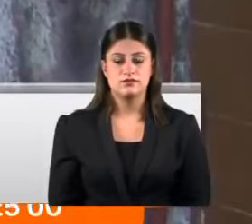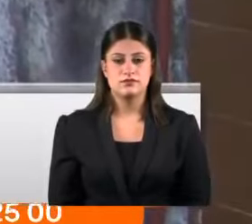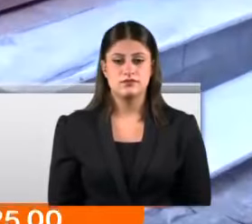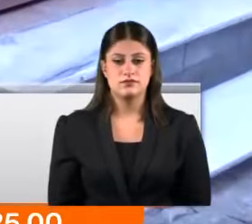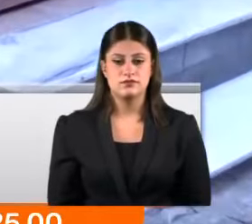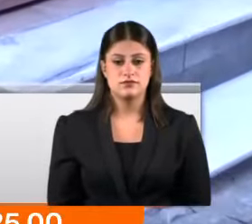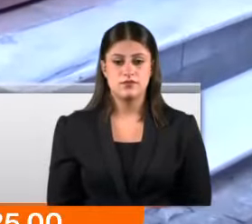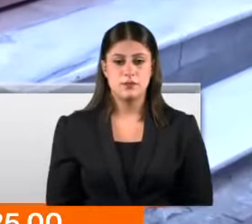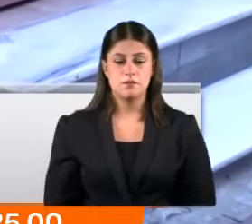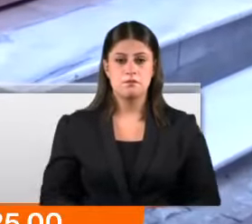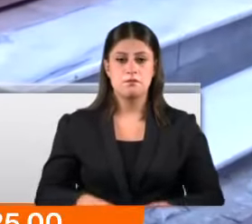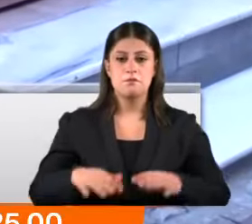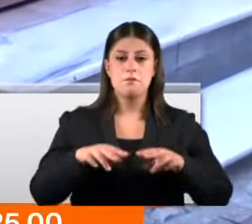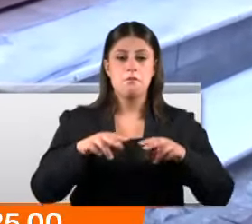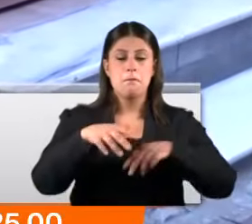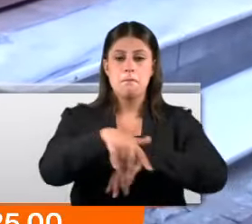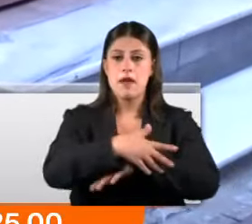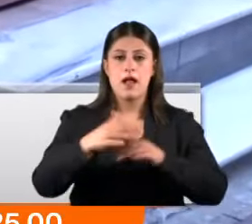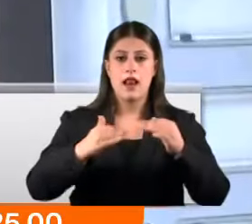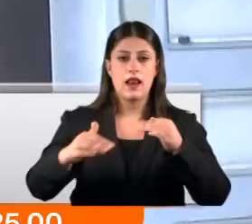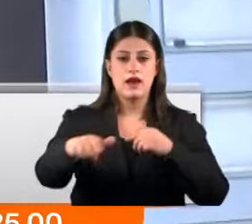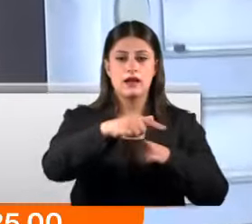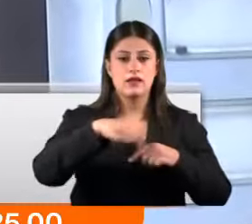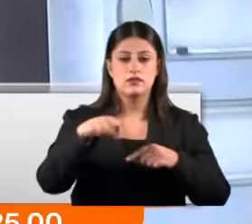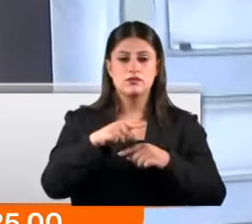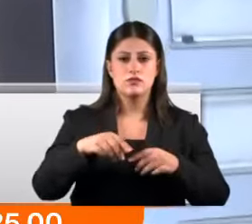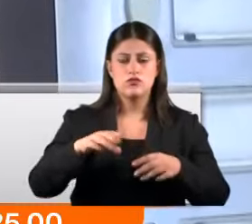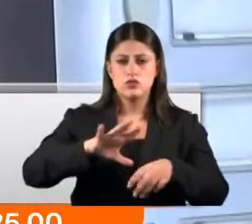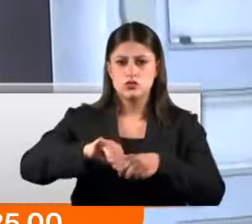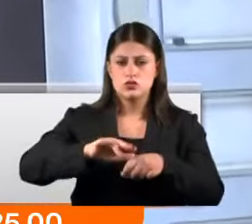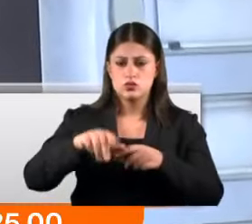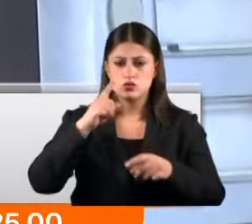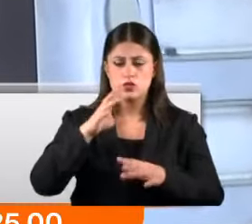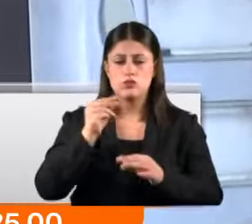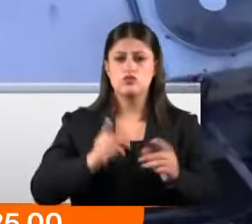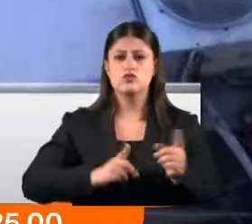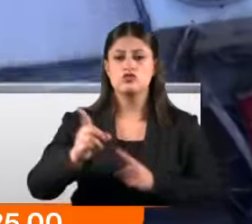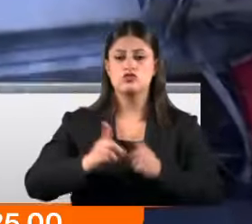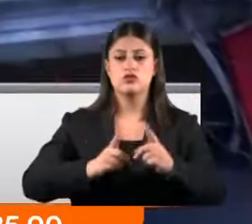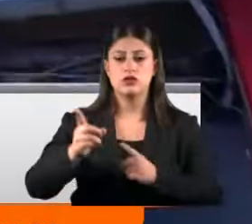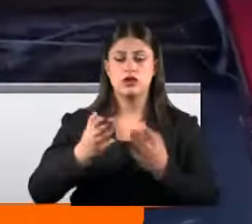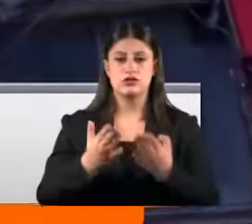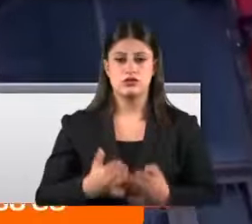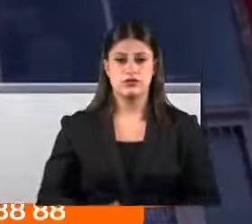aslında. Mahalleli son günlerde bölgede yaşanan hırsızlık olaylarından şikayetçi.